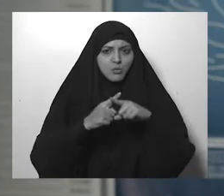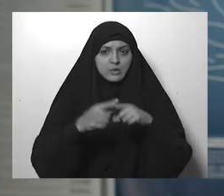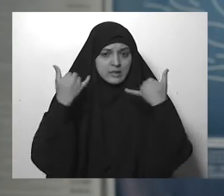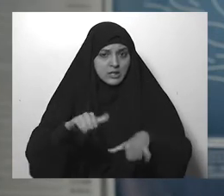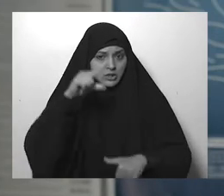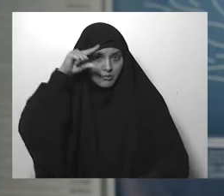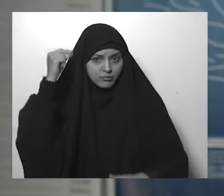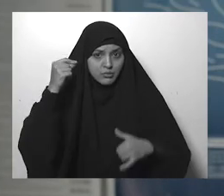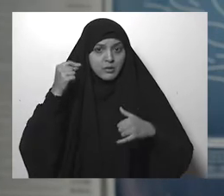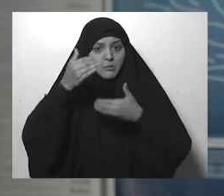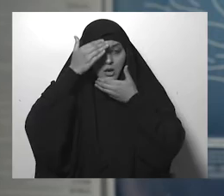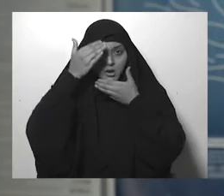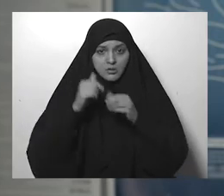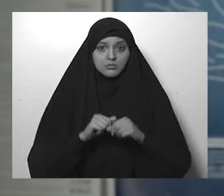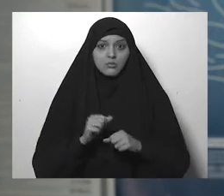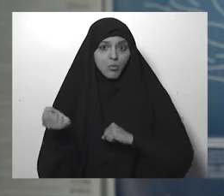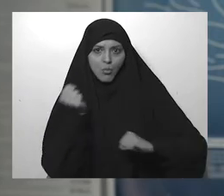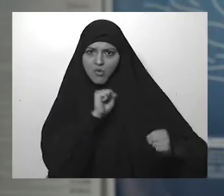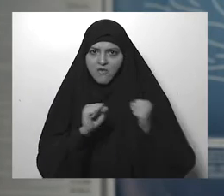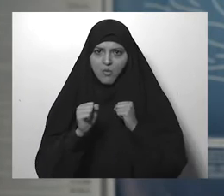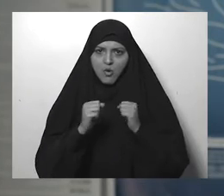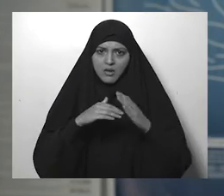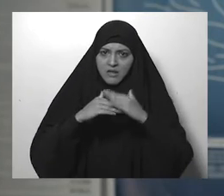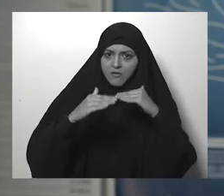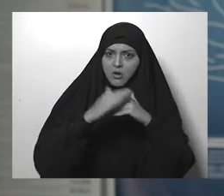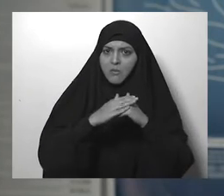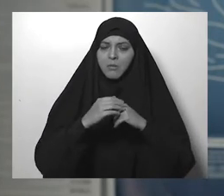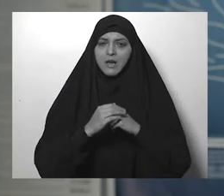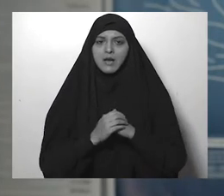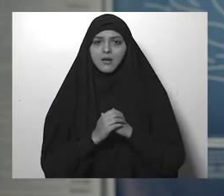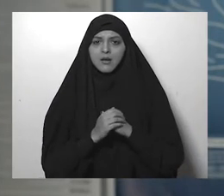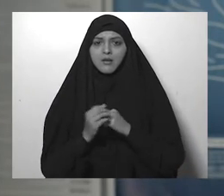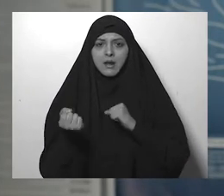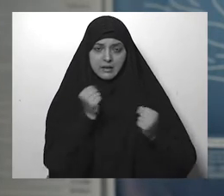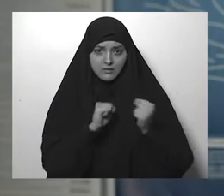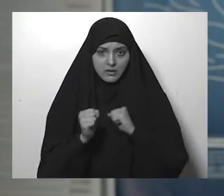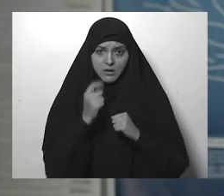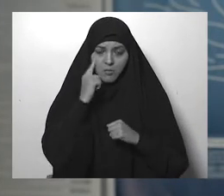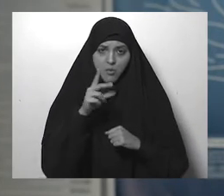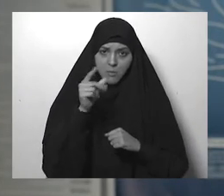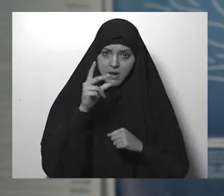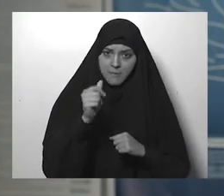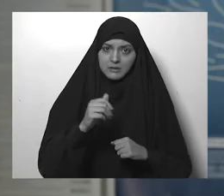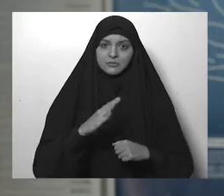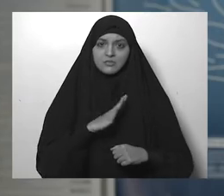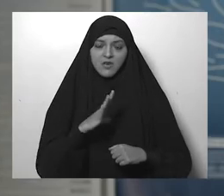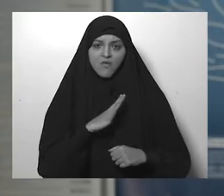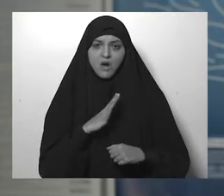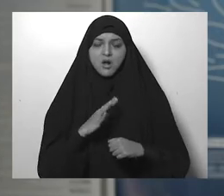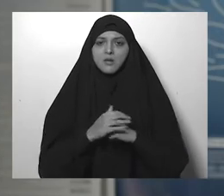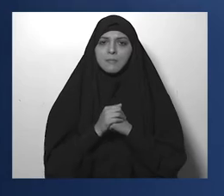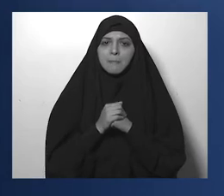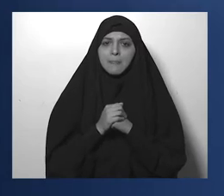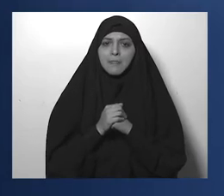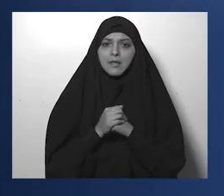mouvement du handicap dans ces pays et à élaborer une cartographique permettent d'avoir les différentes organisations de personnes handicapées